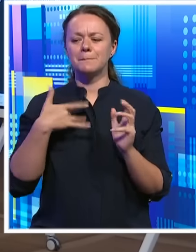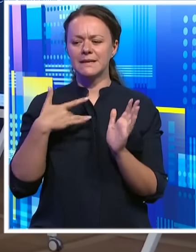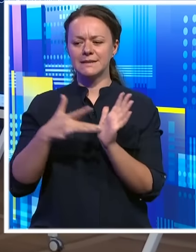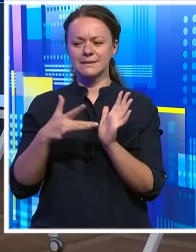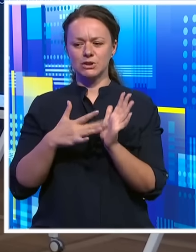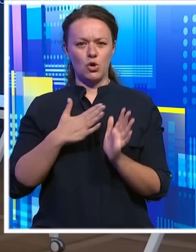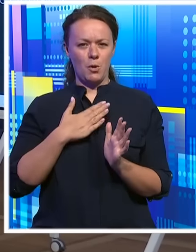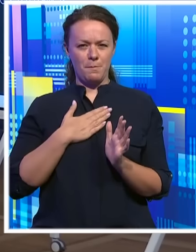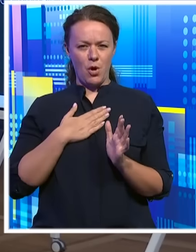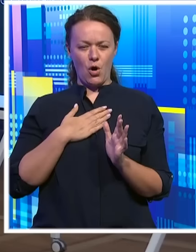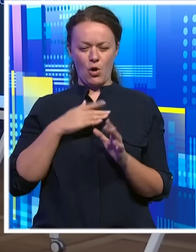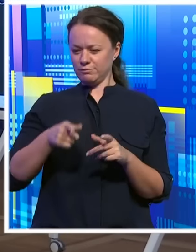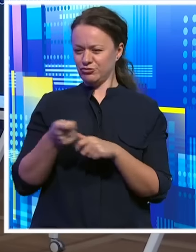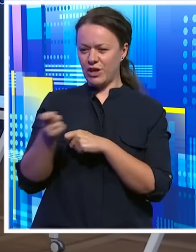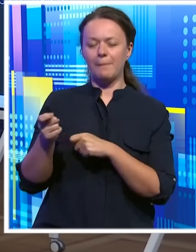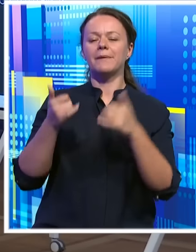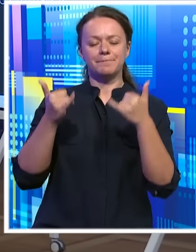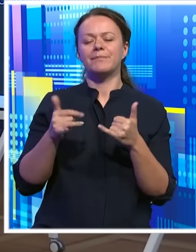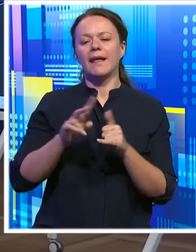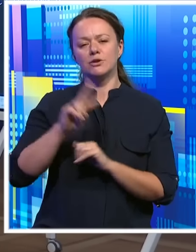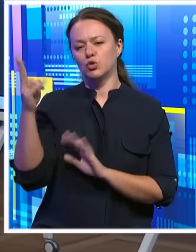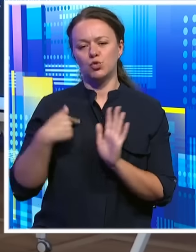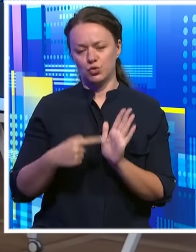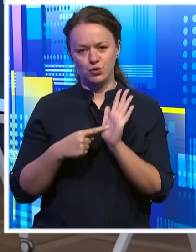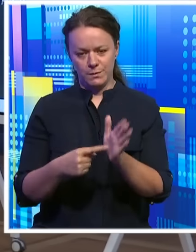A onda ću vam i nešto drugo pokazati, da.